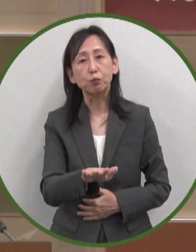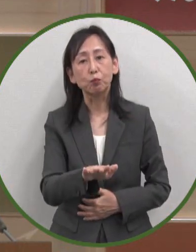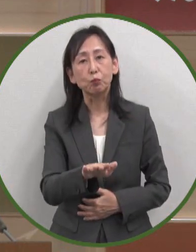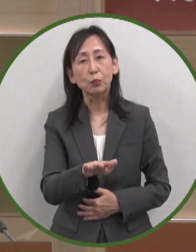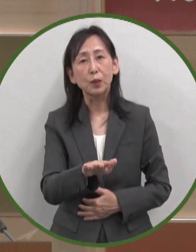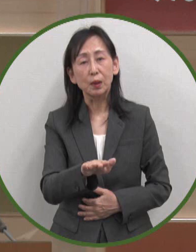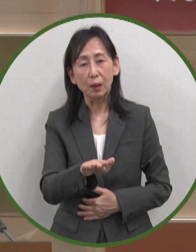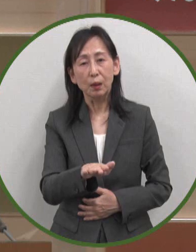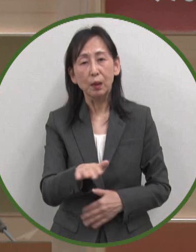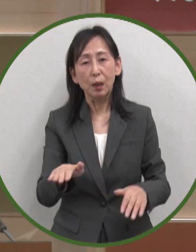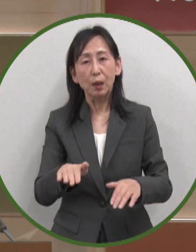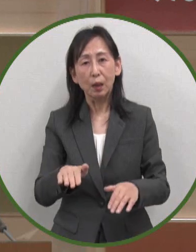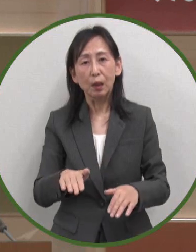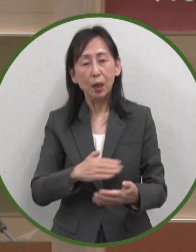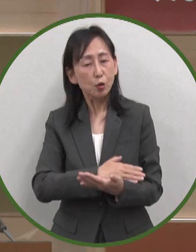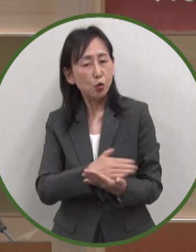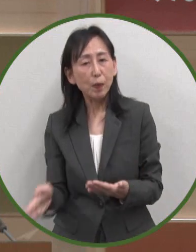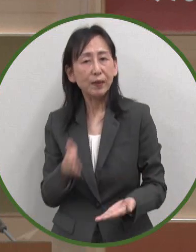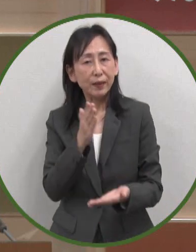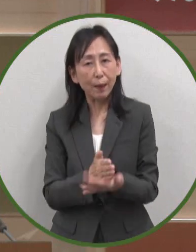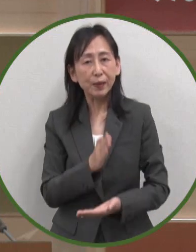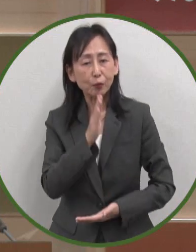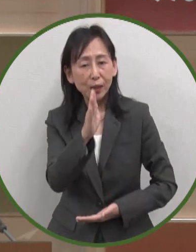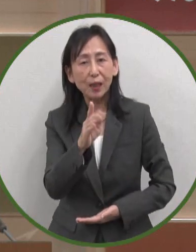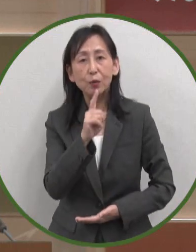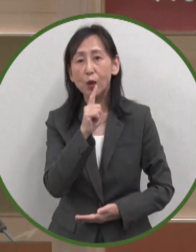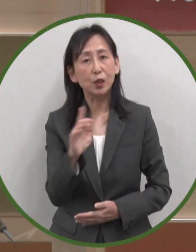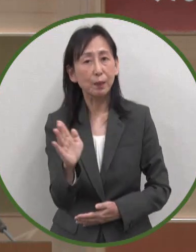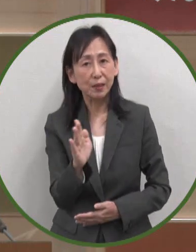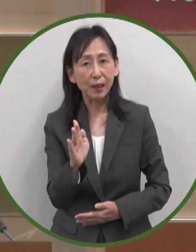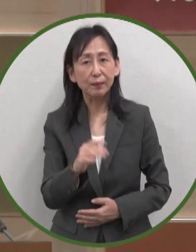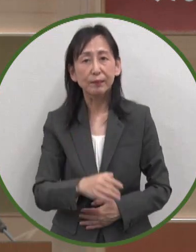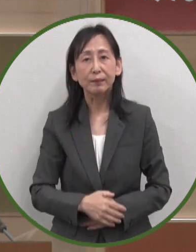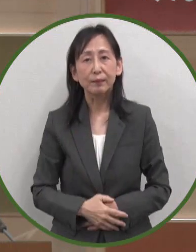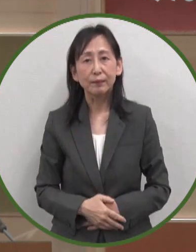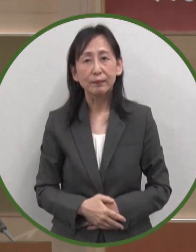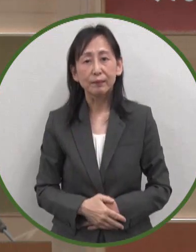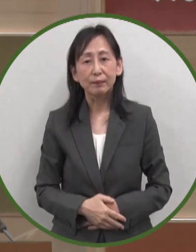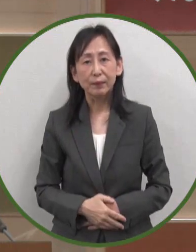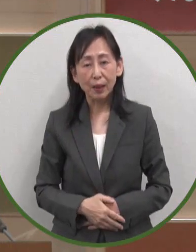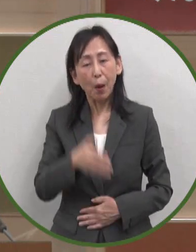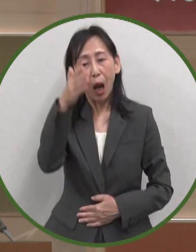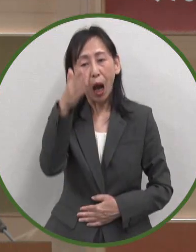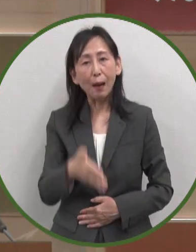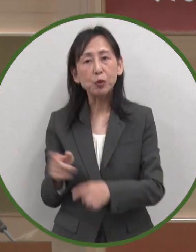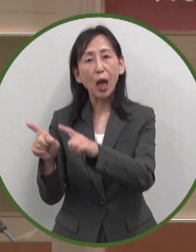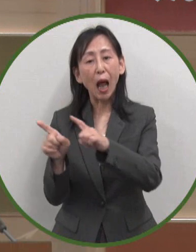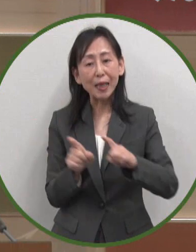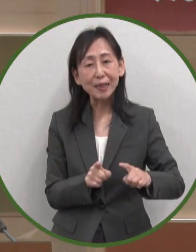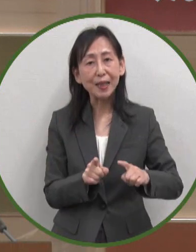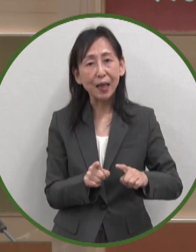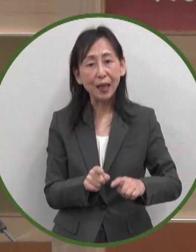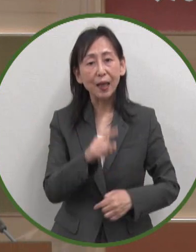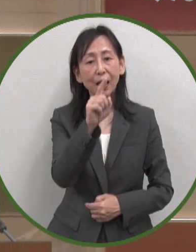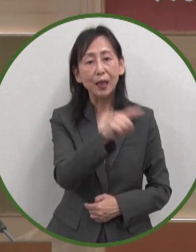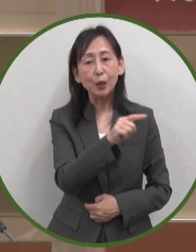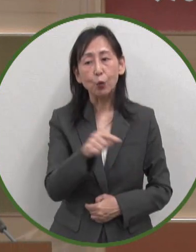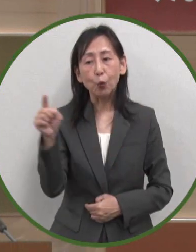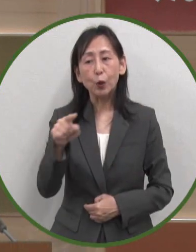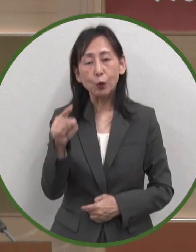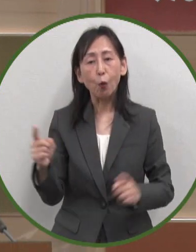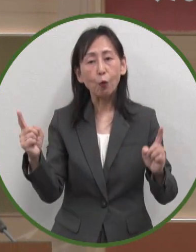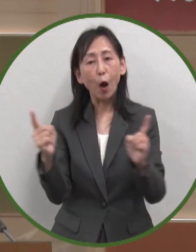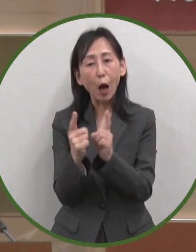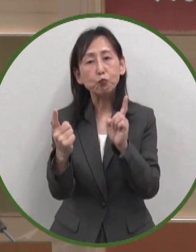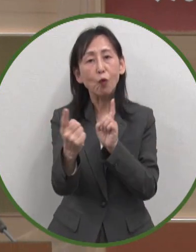ところまでやめてくださいというふうにはですね、今申し上げませんが、まあ、ただ半分にしていただくことでですね、人と人との接触がかなり減りますから